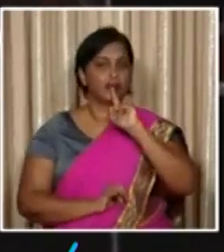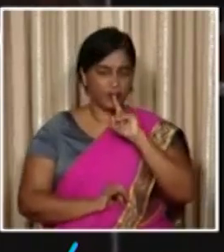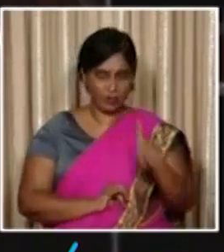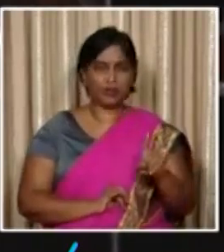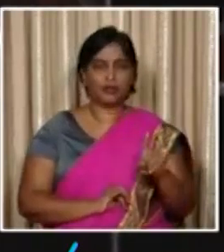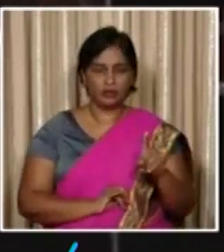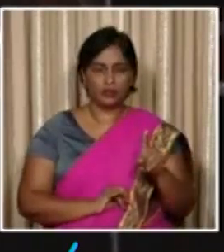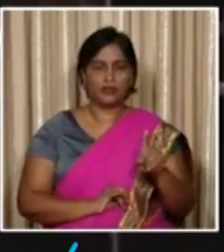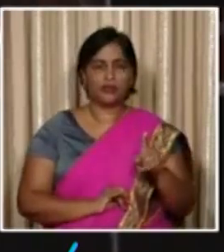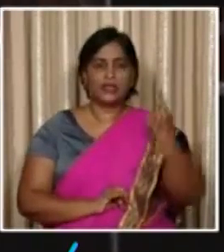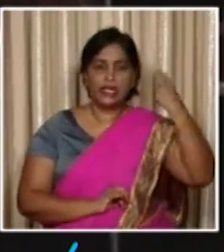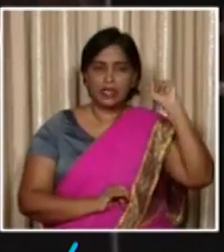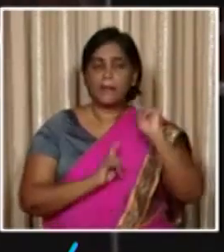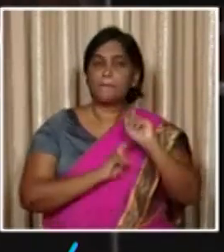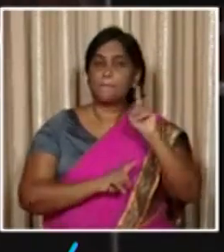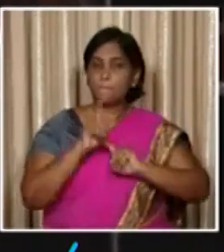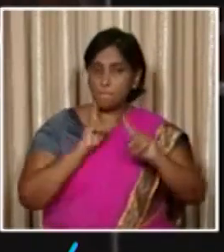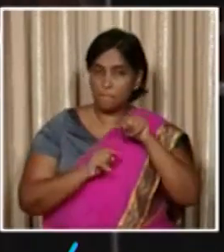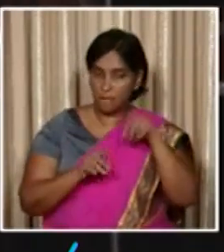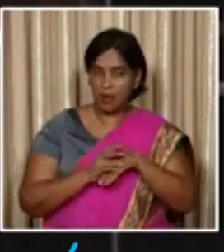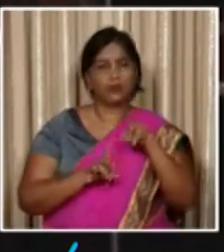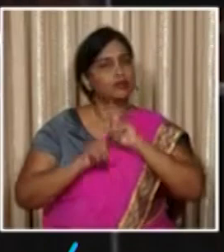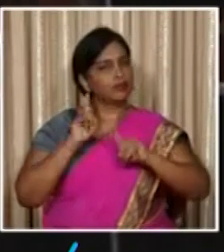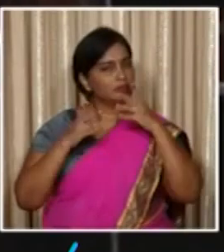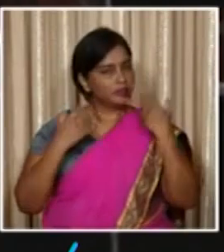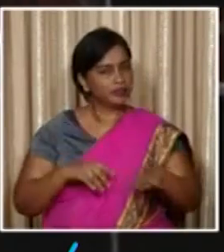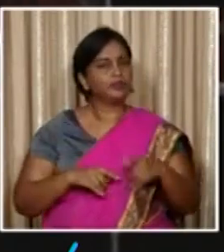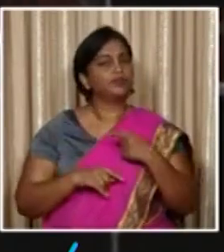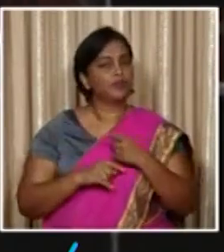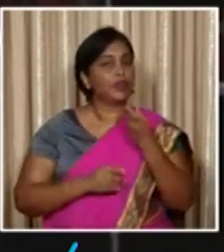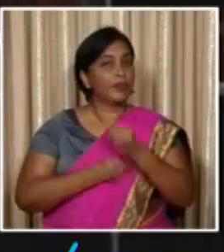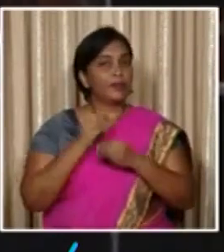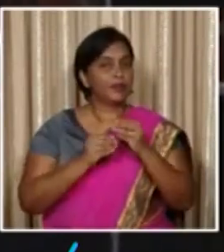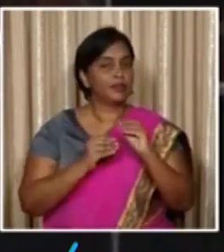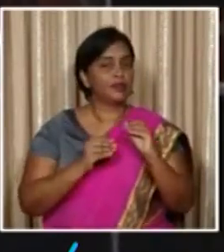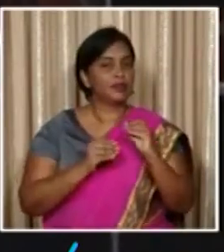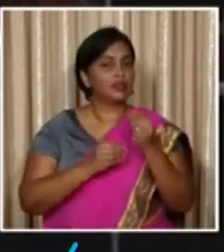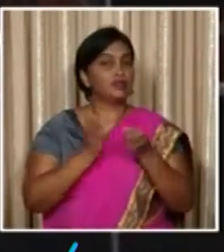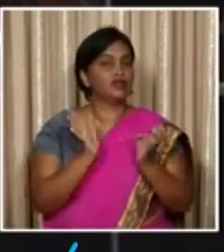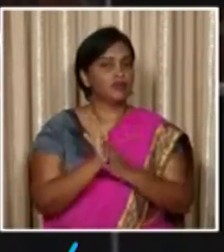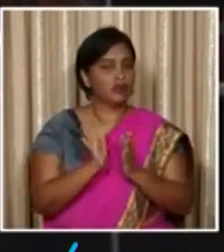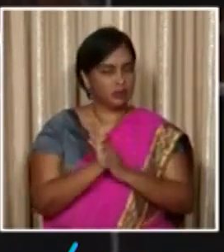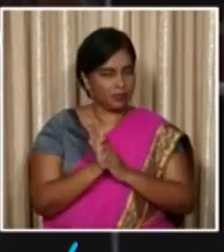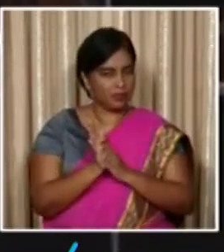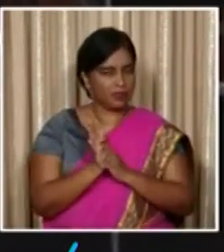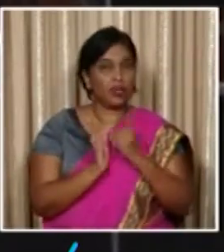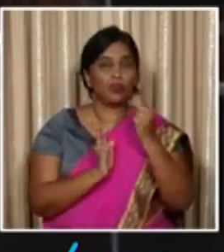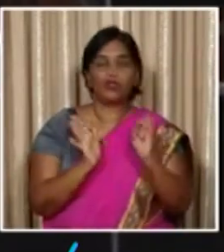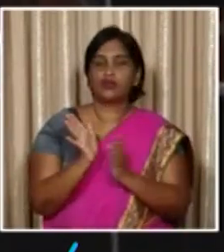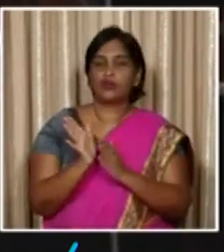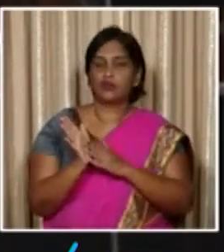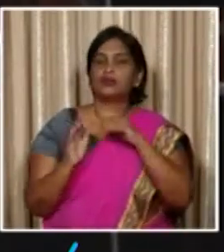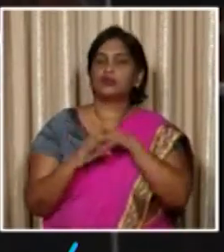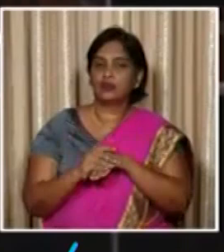කරලා තියෙන වැඩේ ගැන. ඊයේ පාර්ලිමේන්තුවේ මේ ගැන සාකච්ඡා වුණා මේ මේ බිස්නස් කමිටියකේදී ඒ වගේම මුදල්කාරක